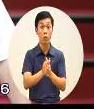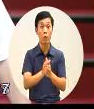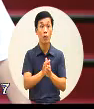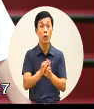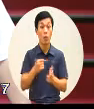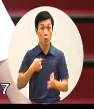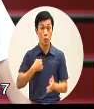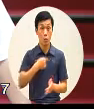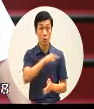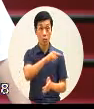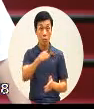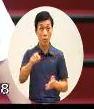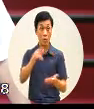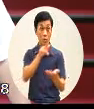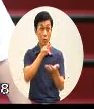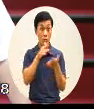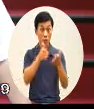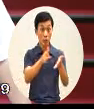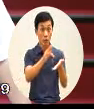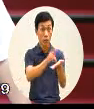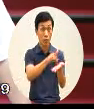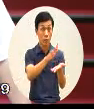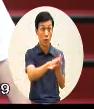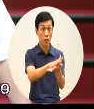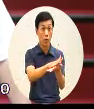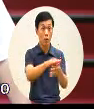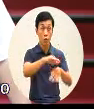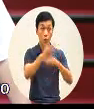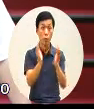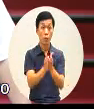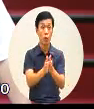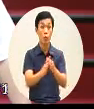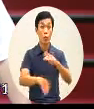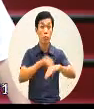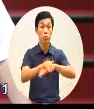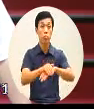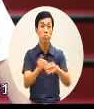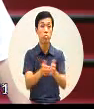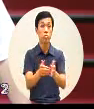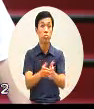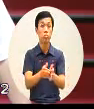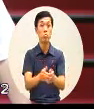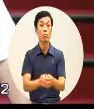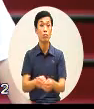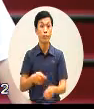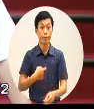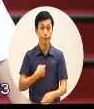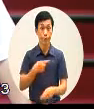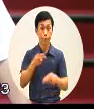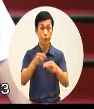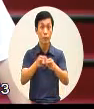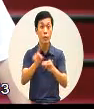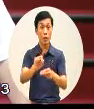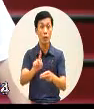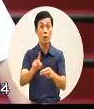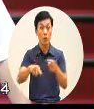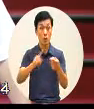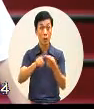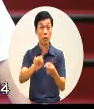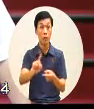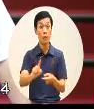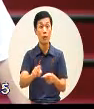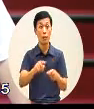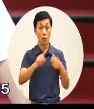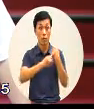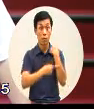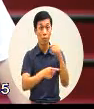我们的开标也作业已经完成了。我相信讲应该啦吼，依